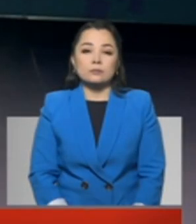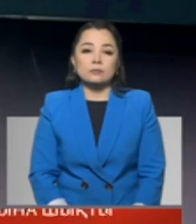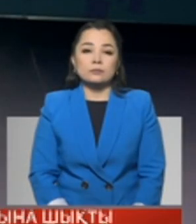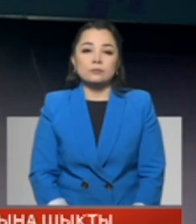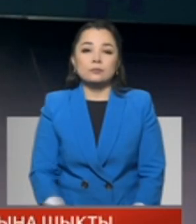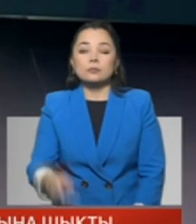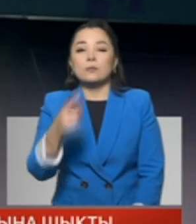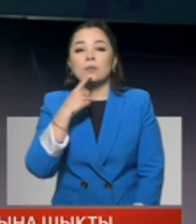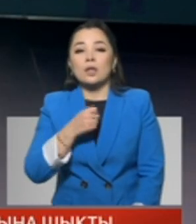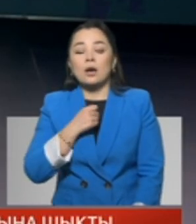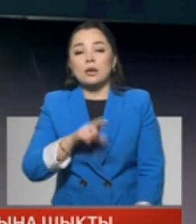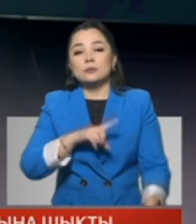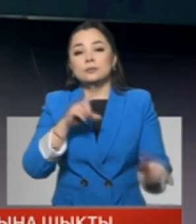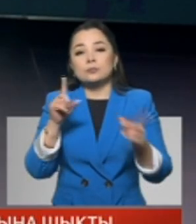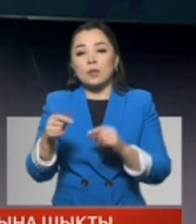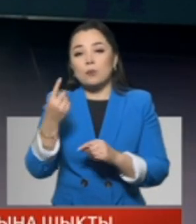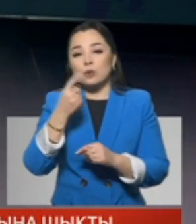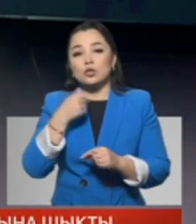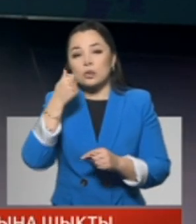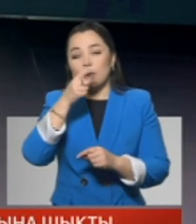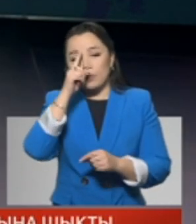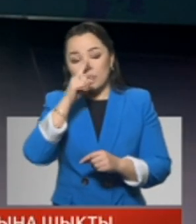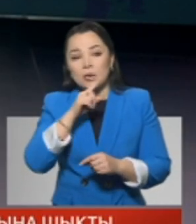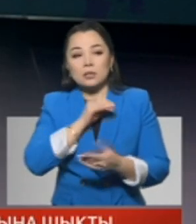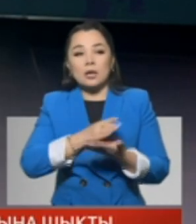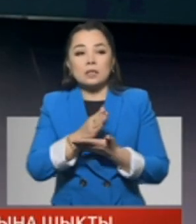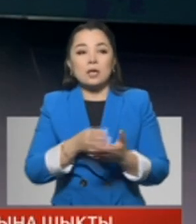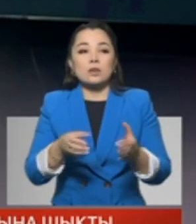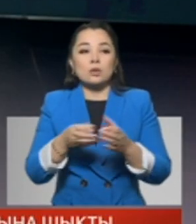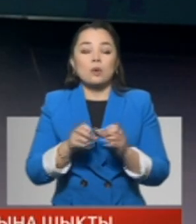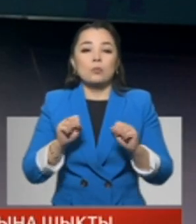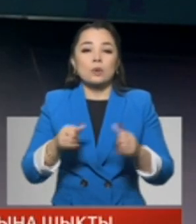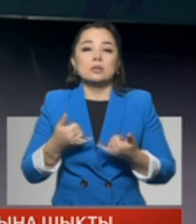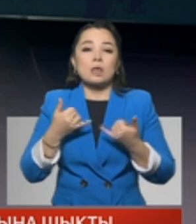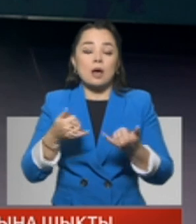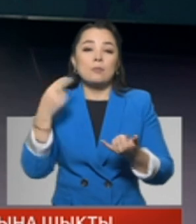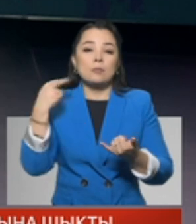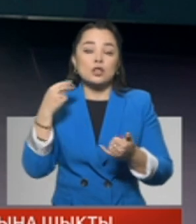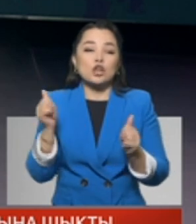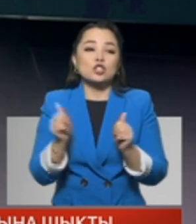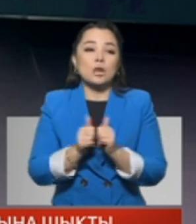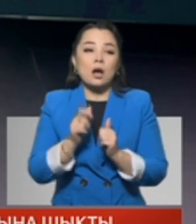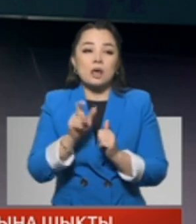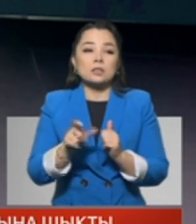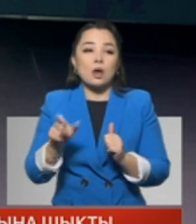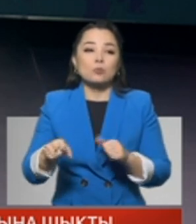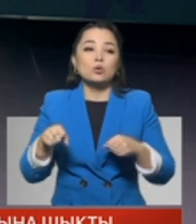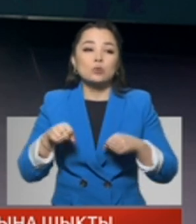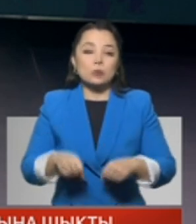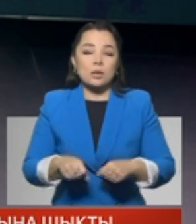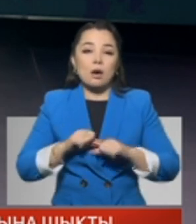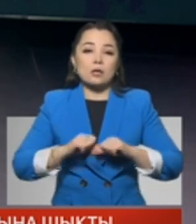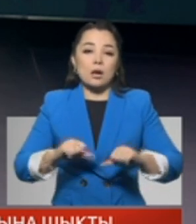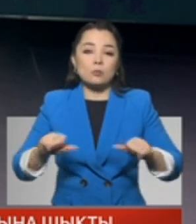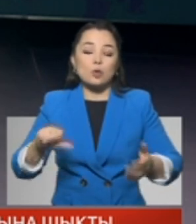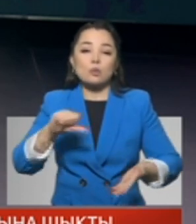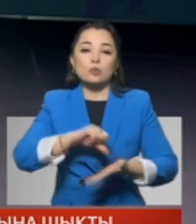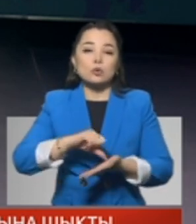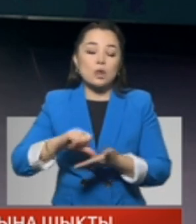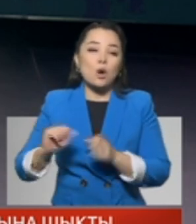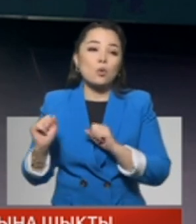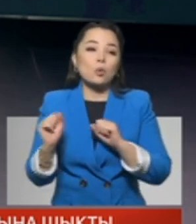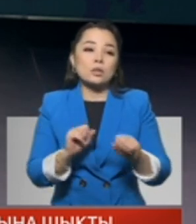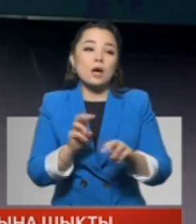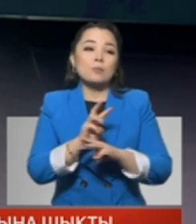Енді әскерге баратындар бір жыл бір ай қызмет етуі мүмкін. Президент жанындағы адам құқықтар жөніндегі комиссия мүшелері